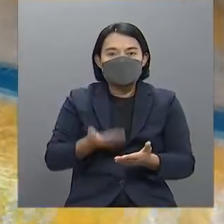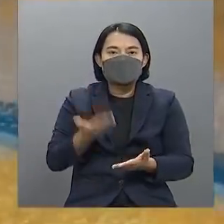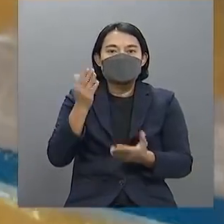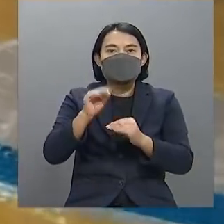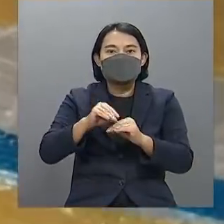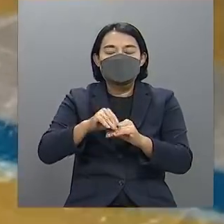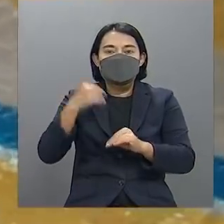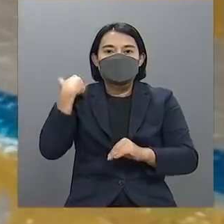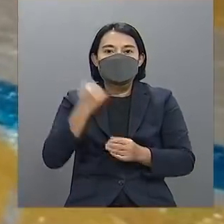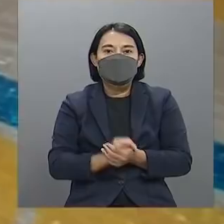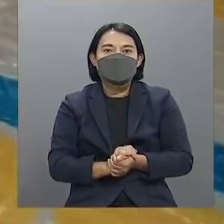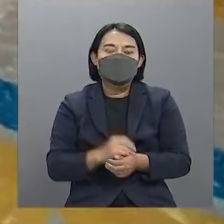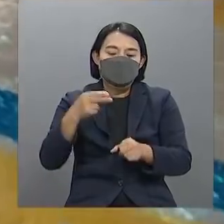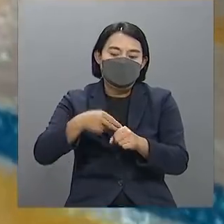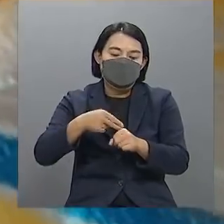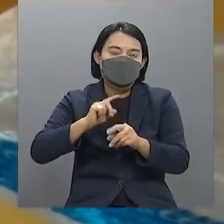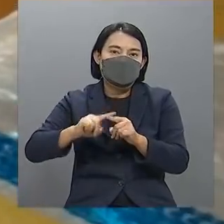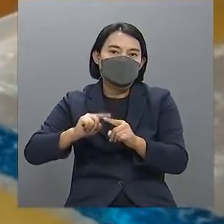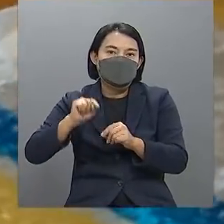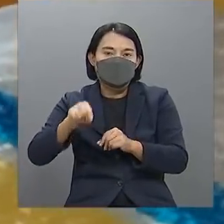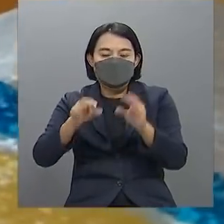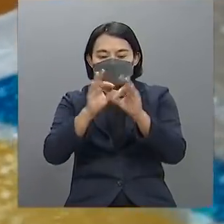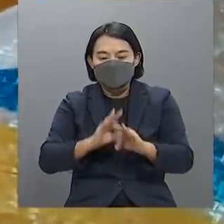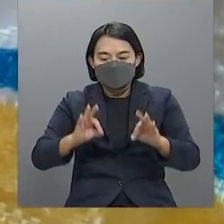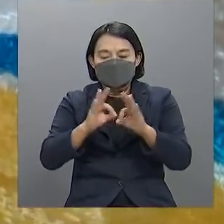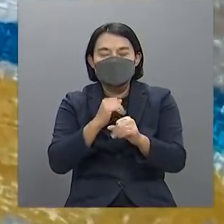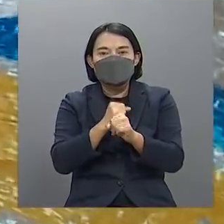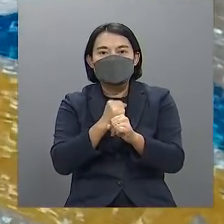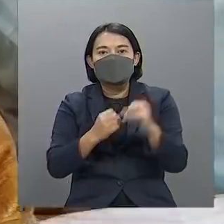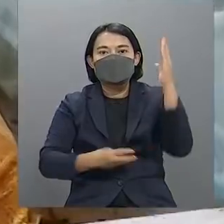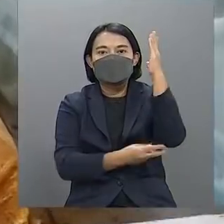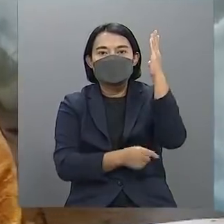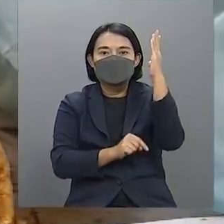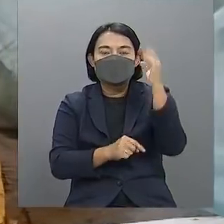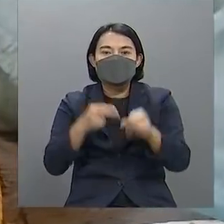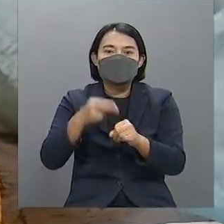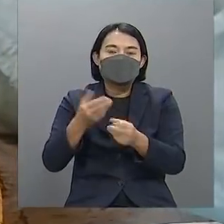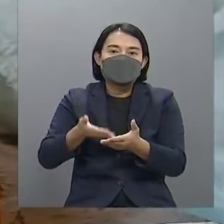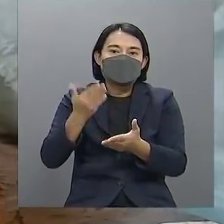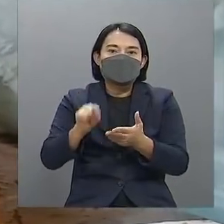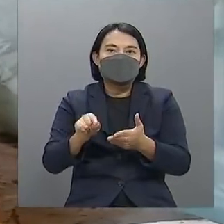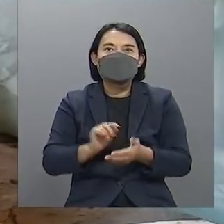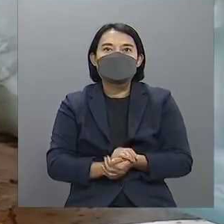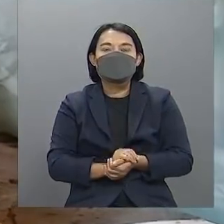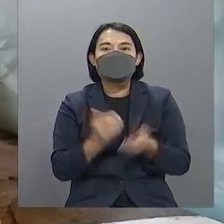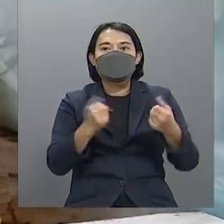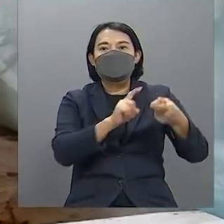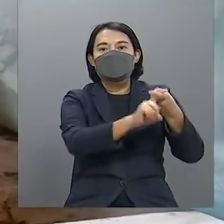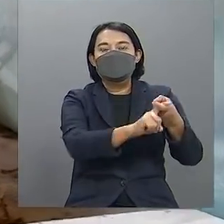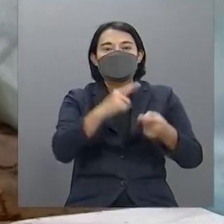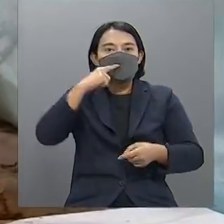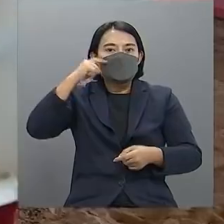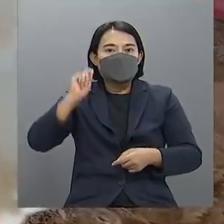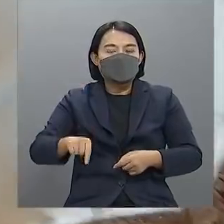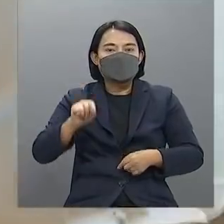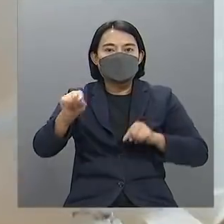ำมันเชื้อเพลิงที่เป็นสารตั้งต้นในการผลิตแม่ปุ๋ยยูเรียปรับสูงขึ้นนะคะตอนนี้ทั้งรัสเซียทั้งยูเครนรวมถึงเบลารุสด้วยเ